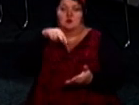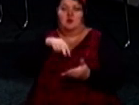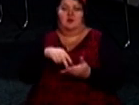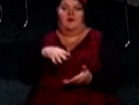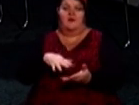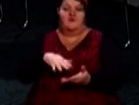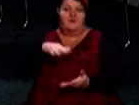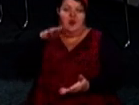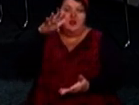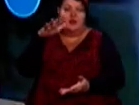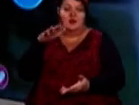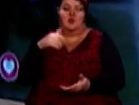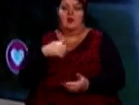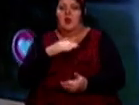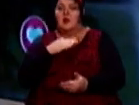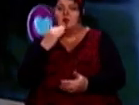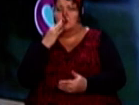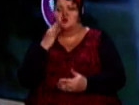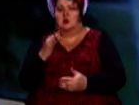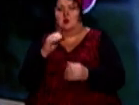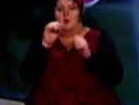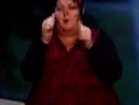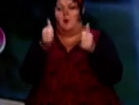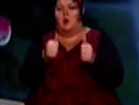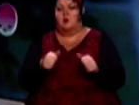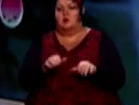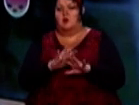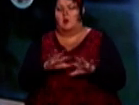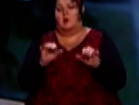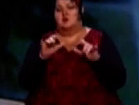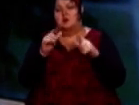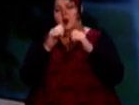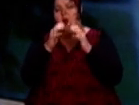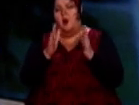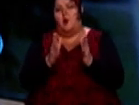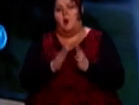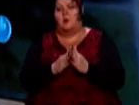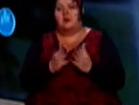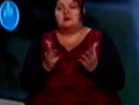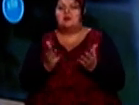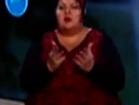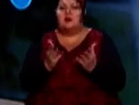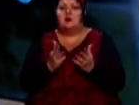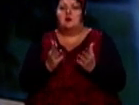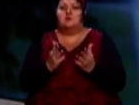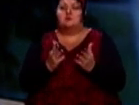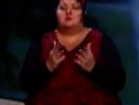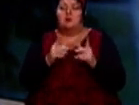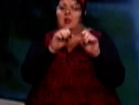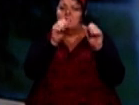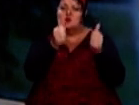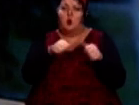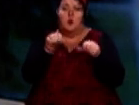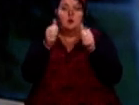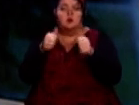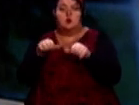великий, я не хочу сказати монумент, це повинен, може бути комплекс якихось, знову ж таки, скульптур